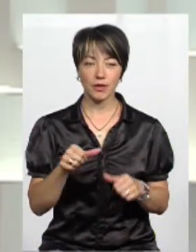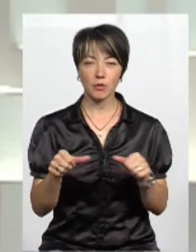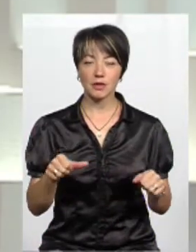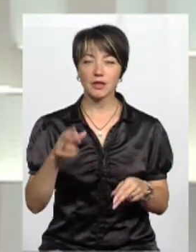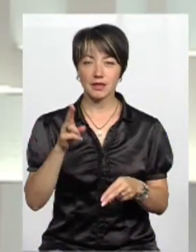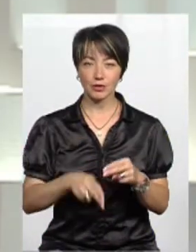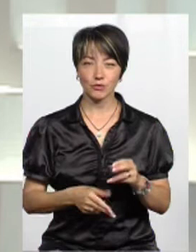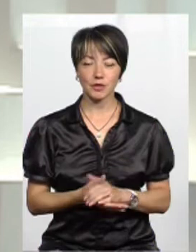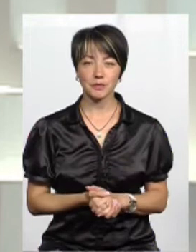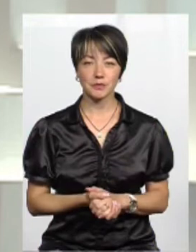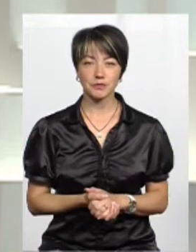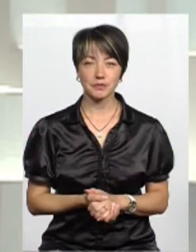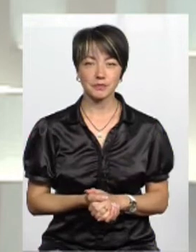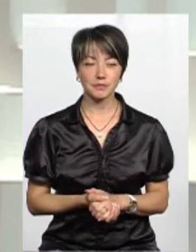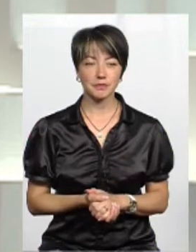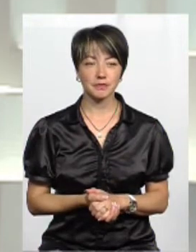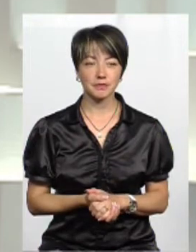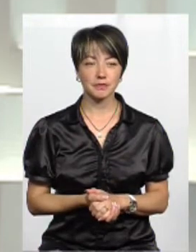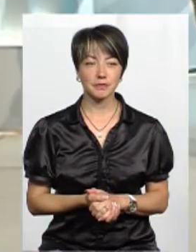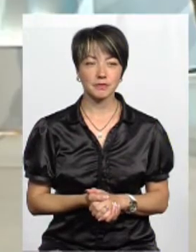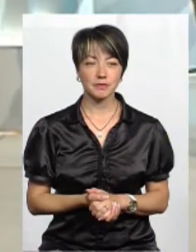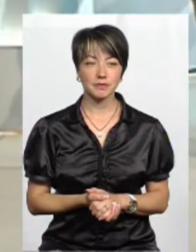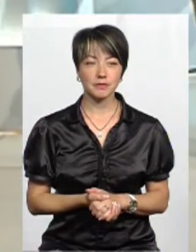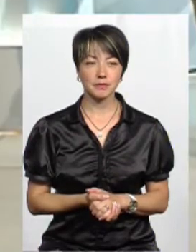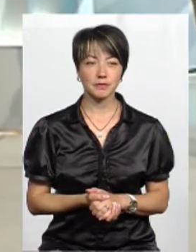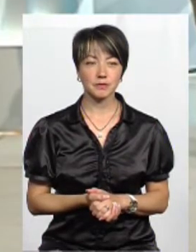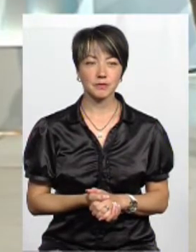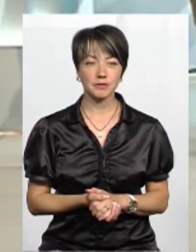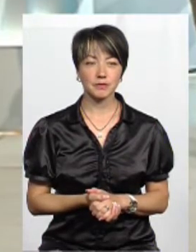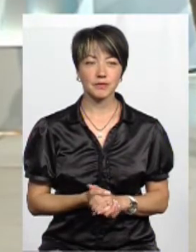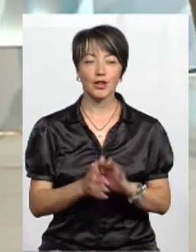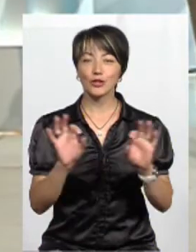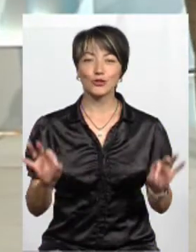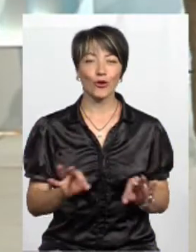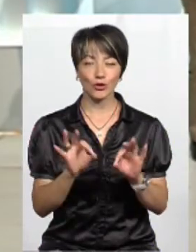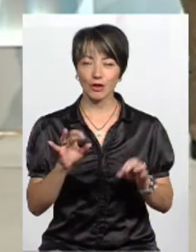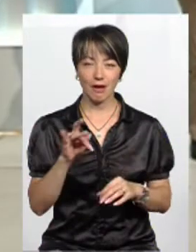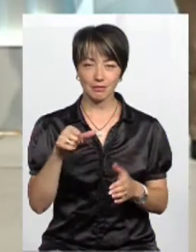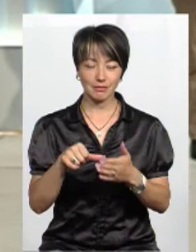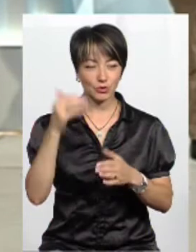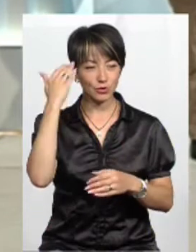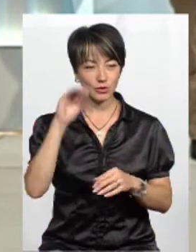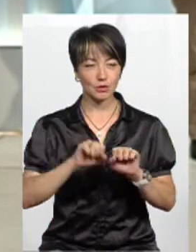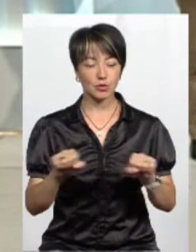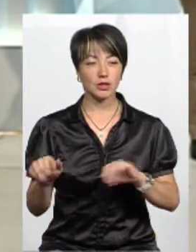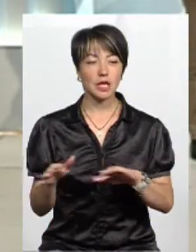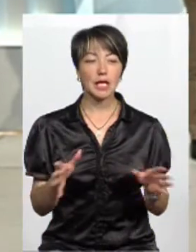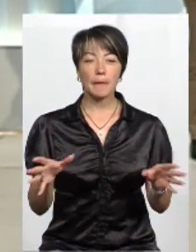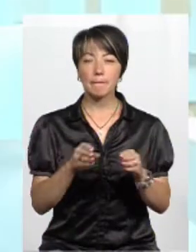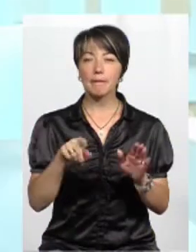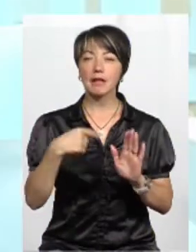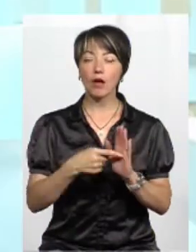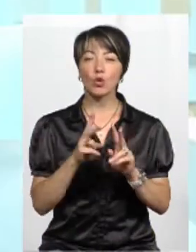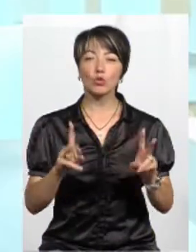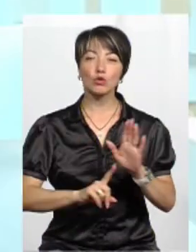кнопкодавством треба вже закінчувати. Ми вже теж маємо пережити. Угу. Зрозуміло? Тобто жодного? Жодного. І питання спільне для всіх